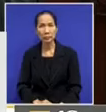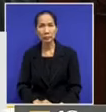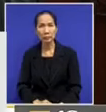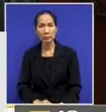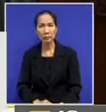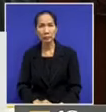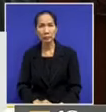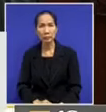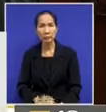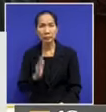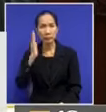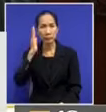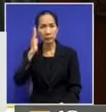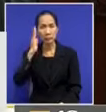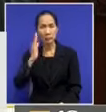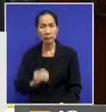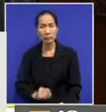ย